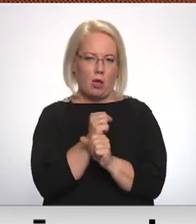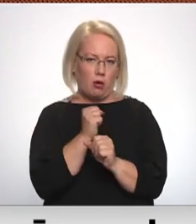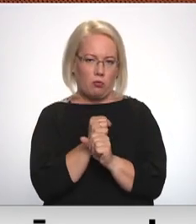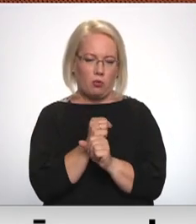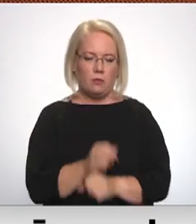Latvijas televīzija.